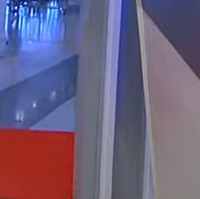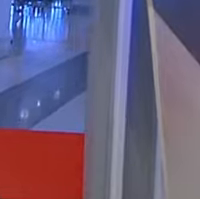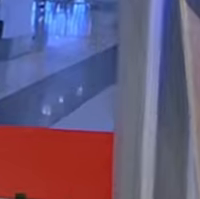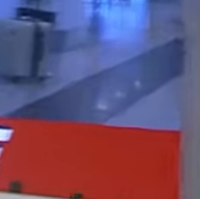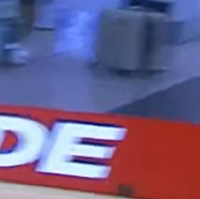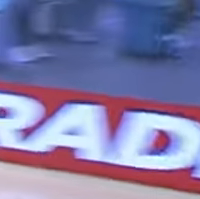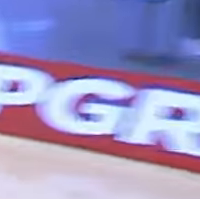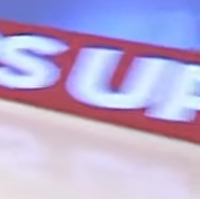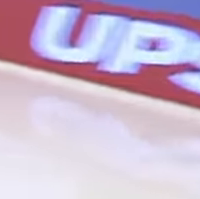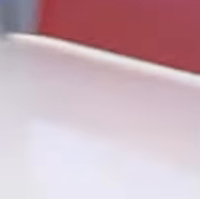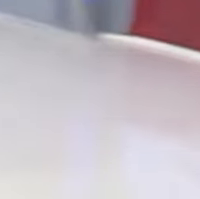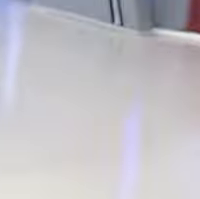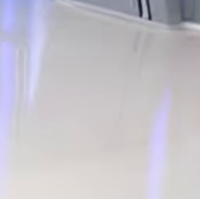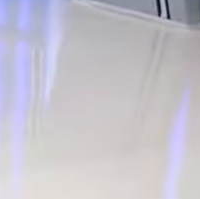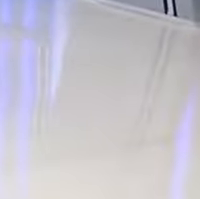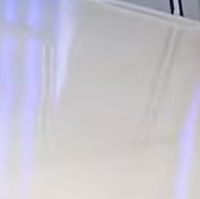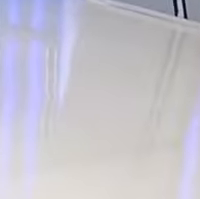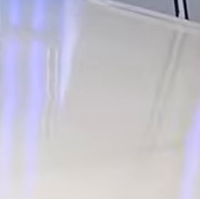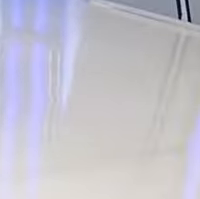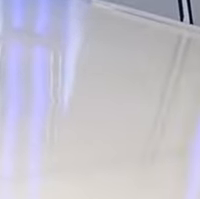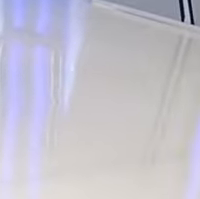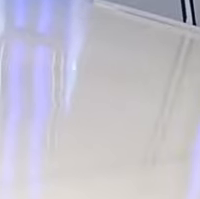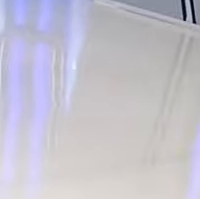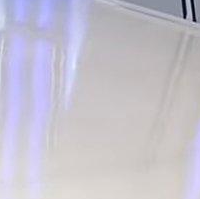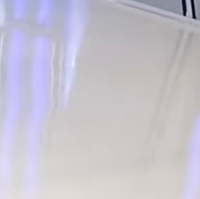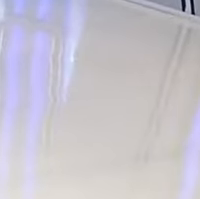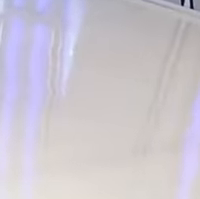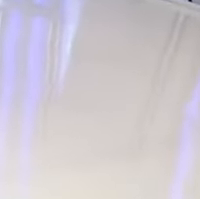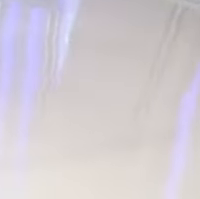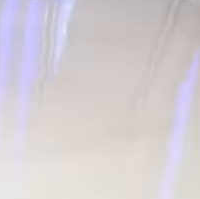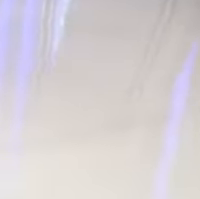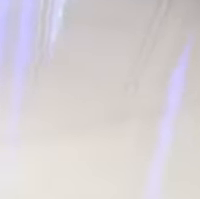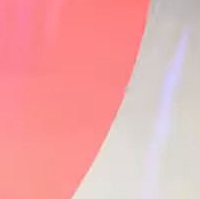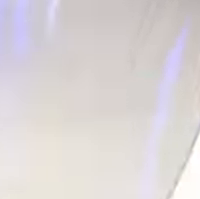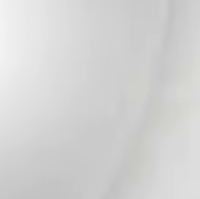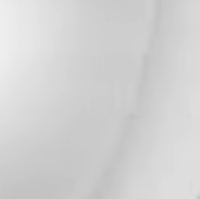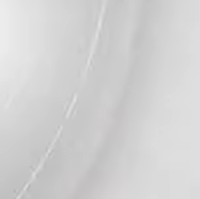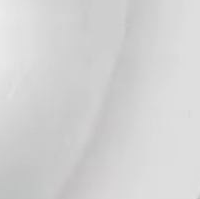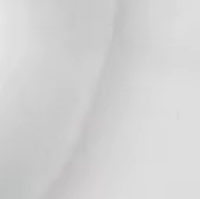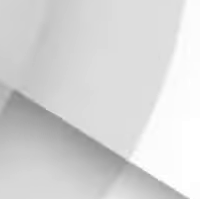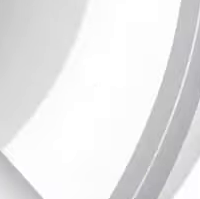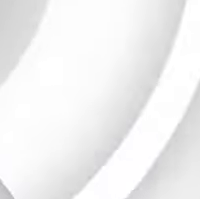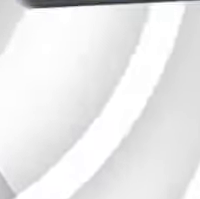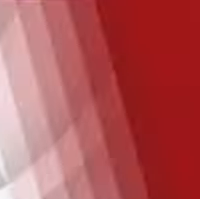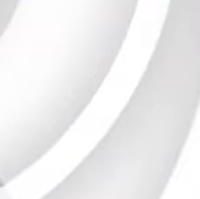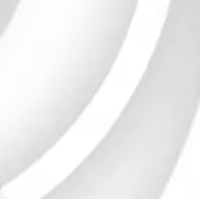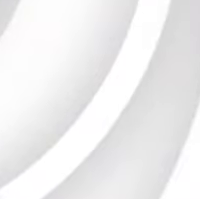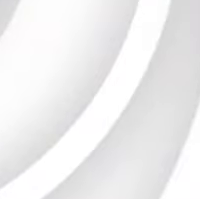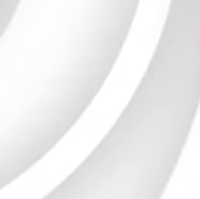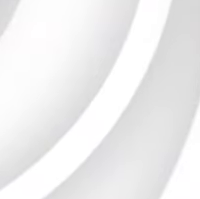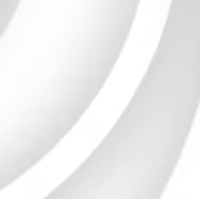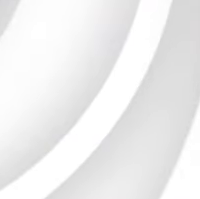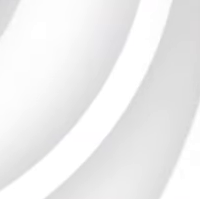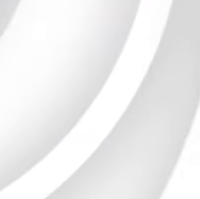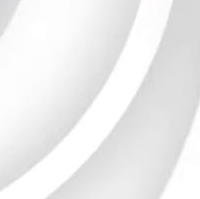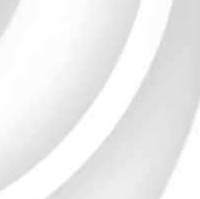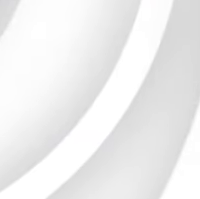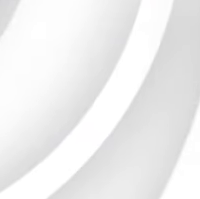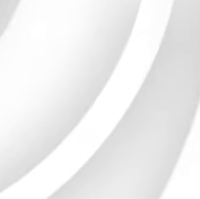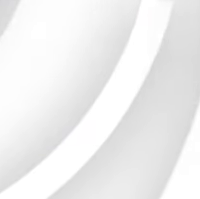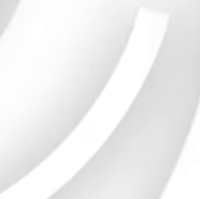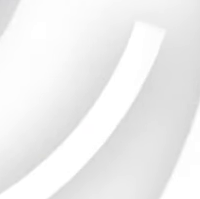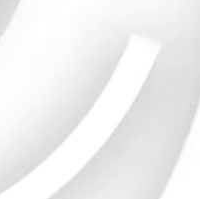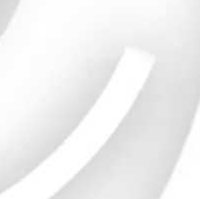shutdown. Tuloy-tuloy pa rin ang mga balita sa pagbabalik ng TV Patrol!